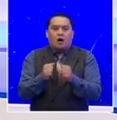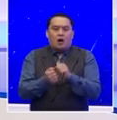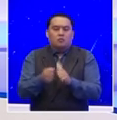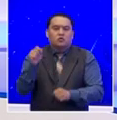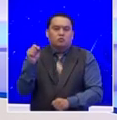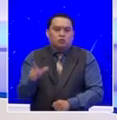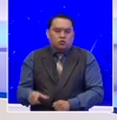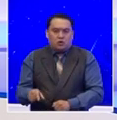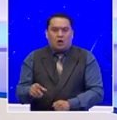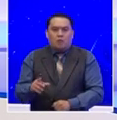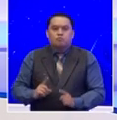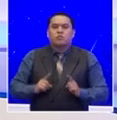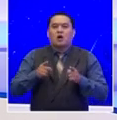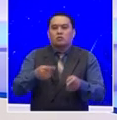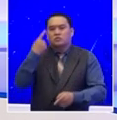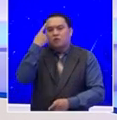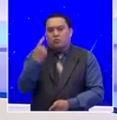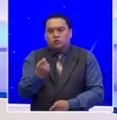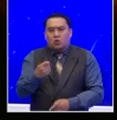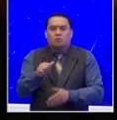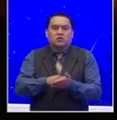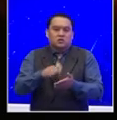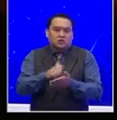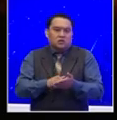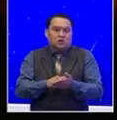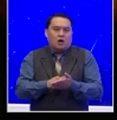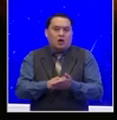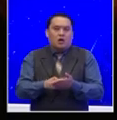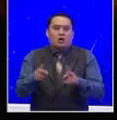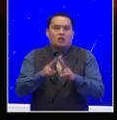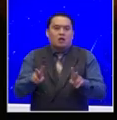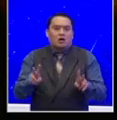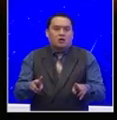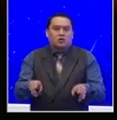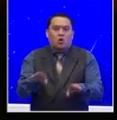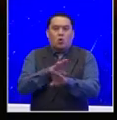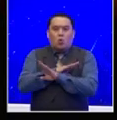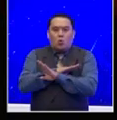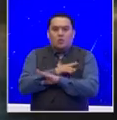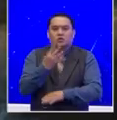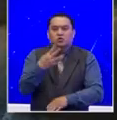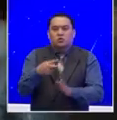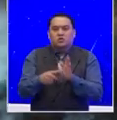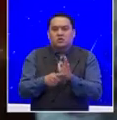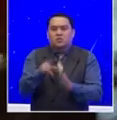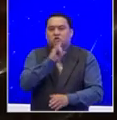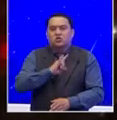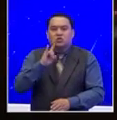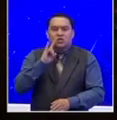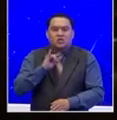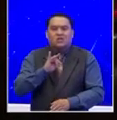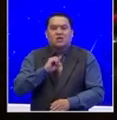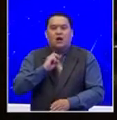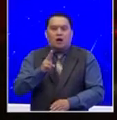и бутылки. По поступающим сообщениям, причиной негодования обитателей лагеря стала кончина 47-летней женщины из